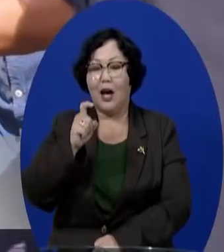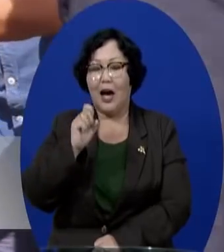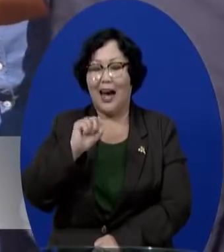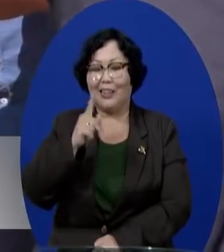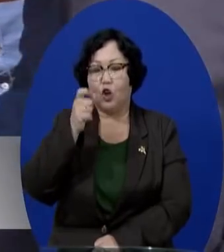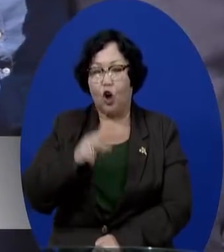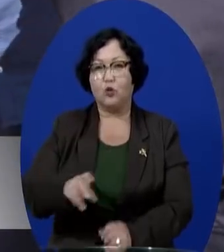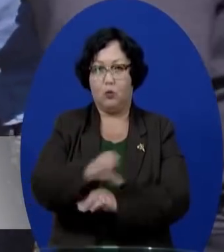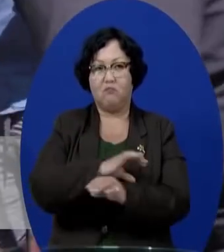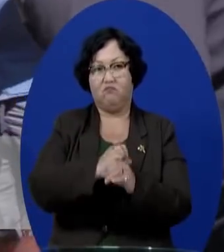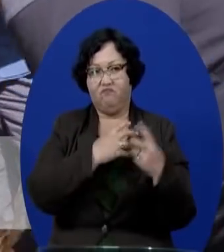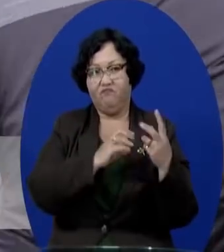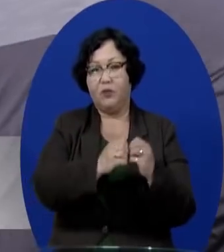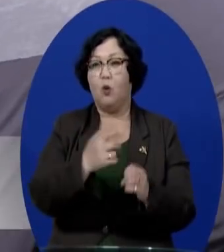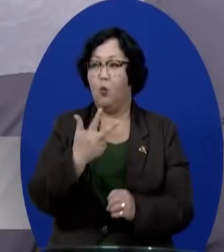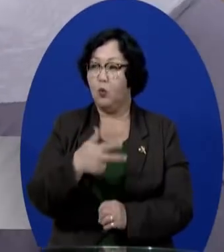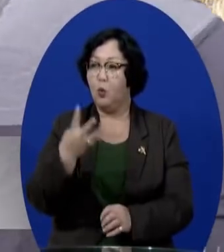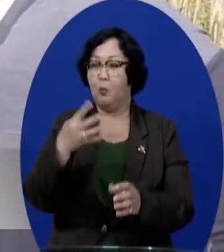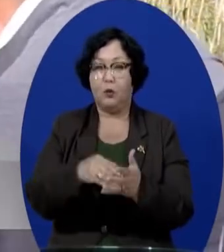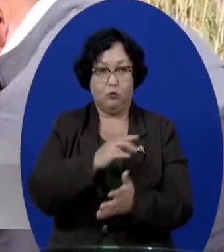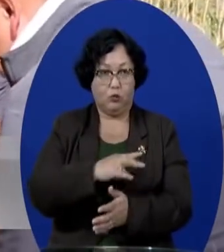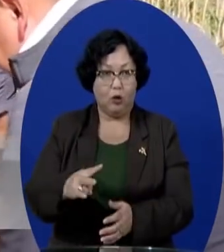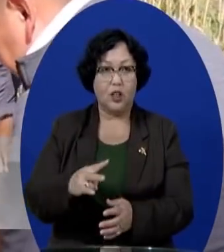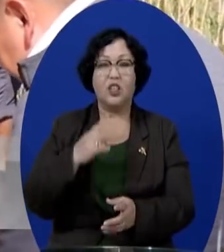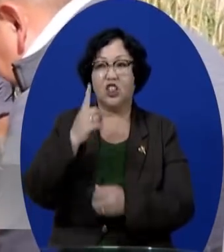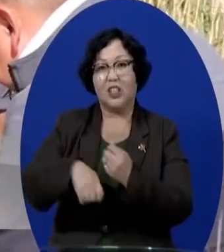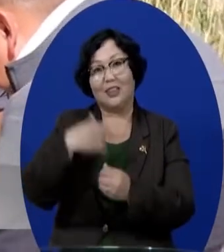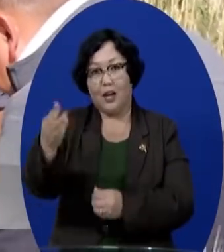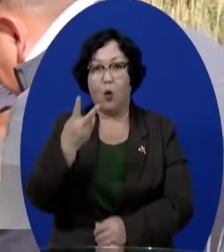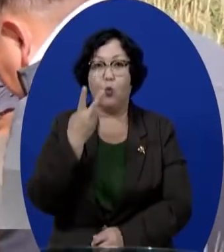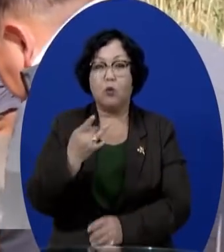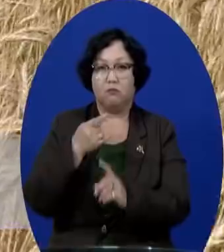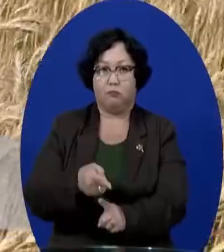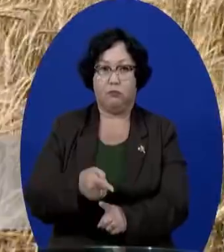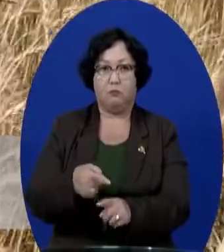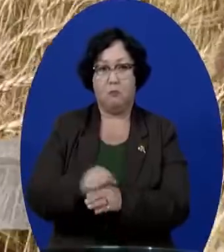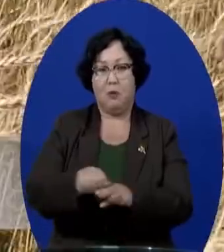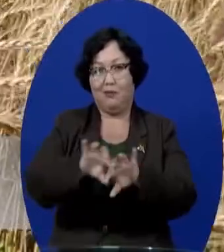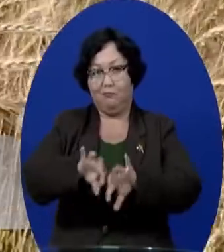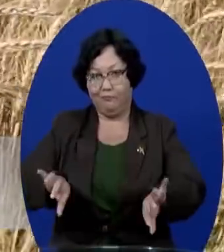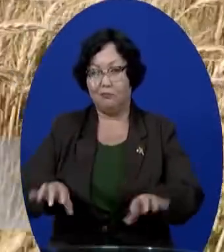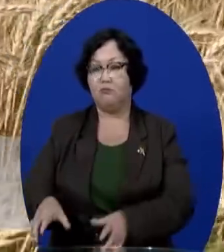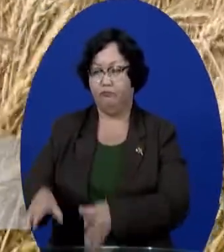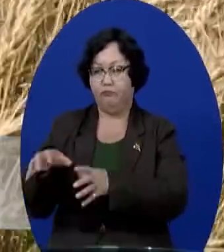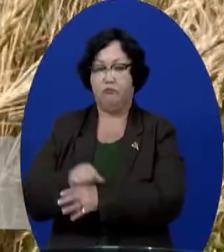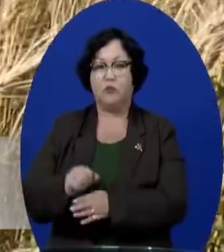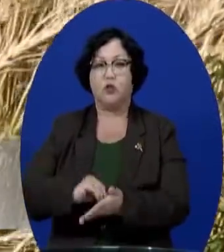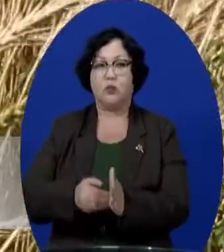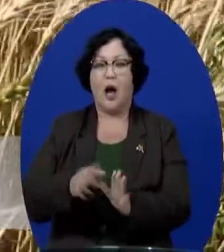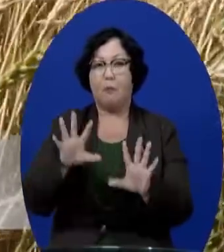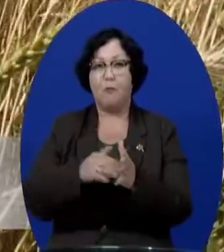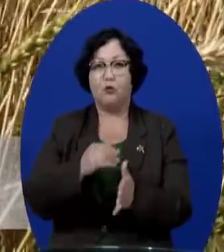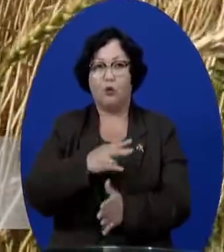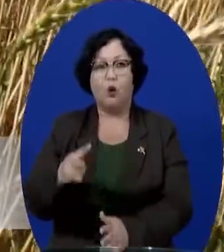3-аас 4,000 тонн улаан буудайг ирэх оны үрийн нөөцөд бүрдүүлэхээр төлөвлөж байгаа гэсэн юм. Үүнээс гадна энэ намар 10,000 тонн